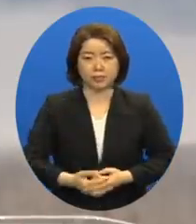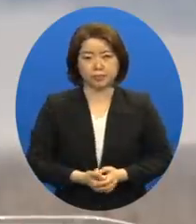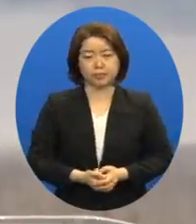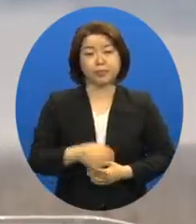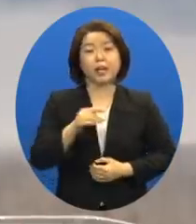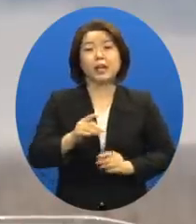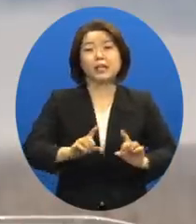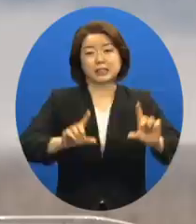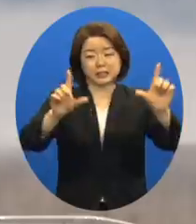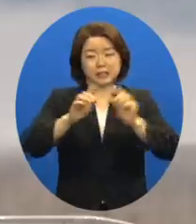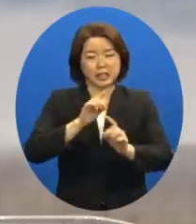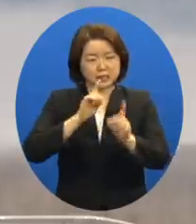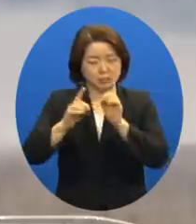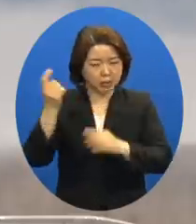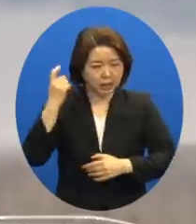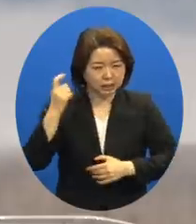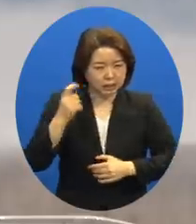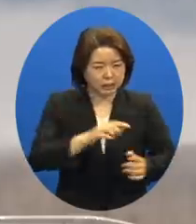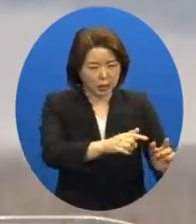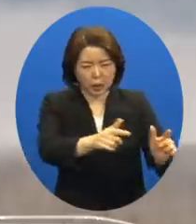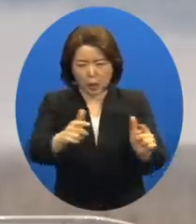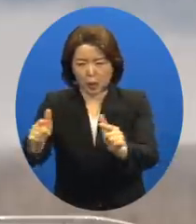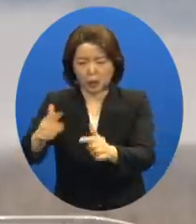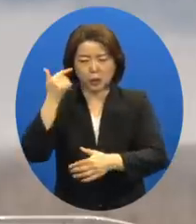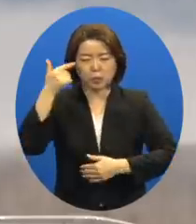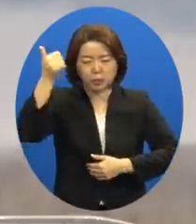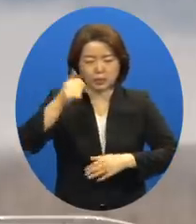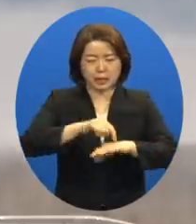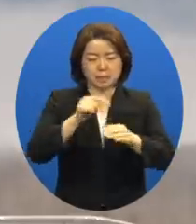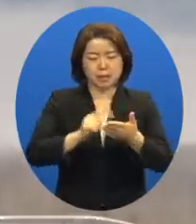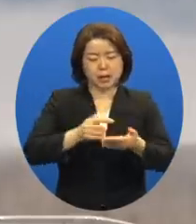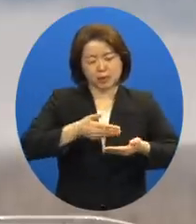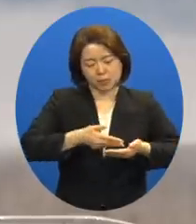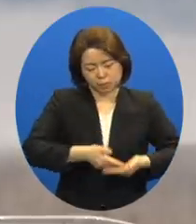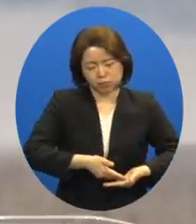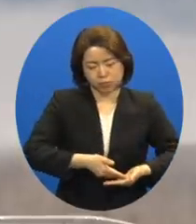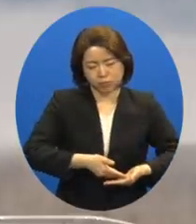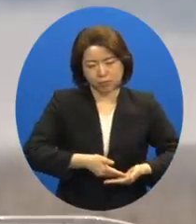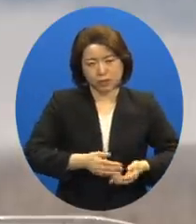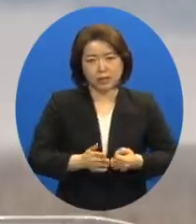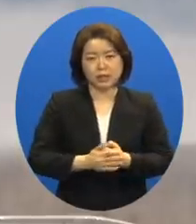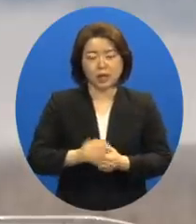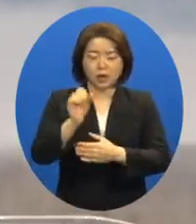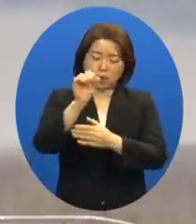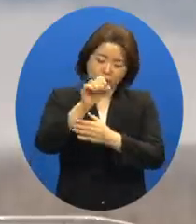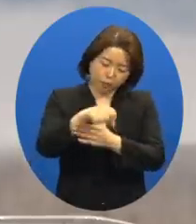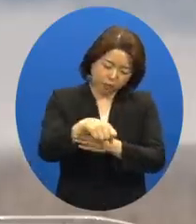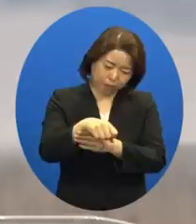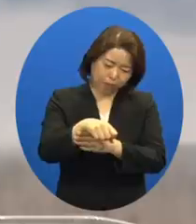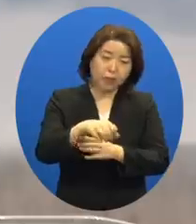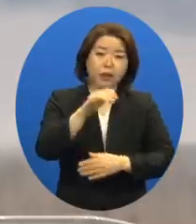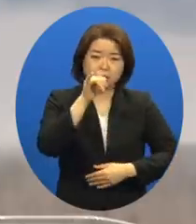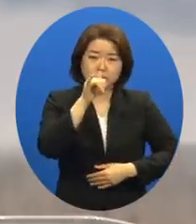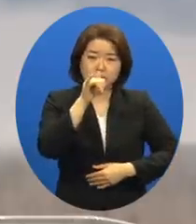그날 그 말씀을 듣는 목사님들이 다 마음이 무거워서 고개를 들지 못했습니다.